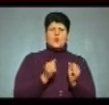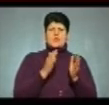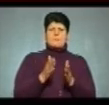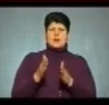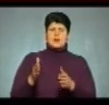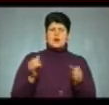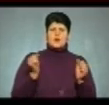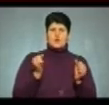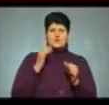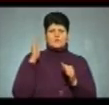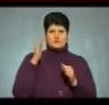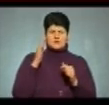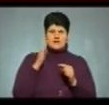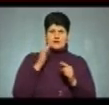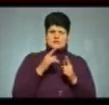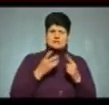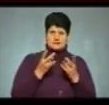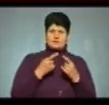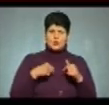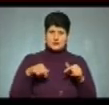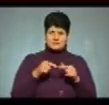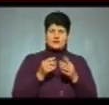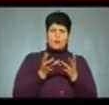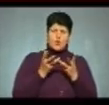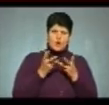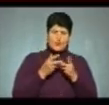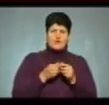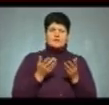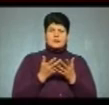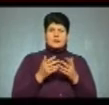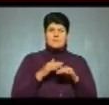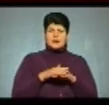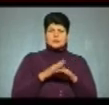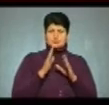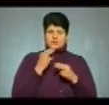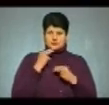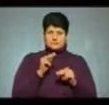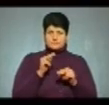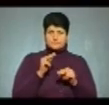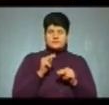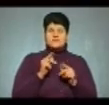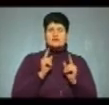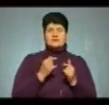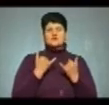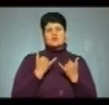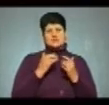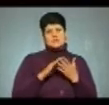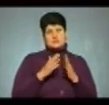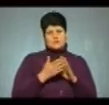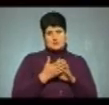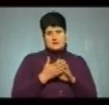вода, організуватися, визначити відповідального, прорахувати, який механізм буде найкращий? Навіть при сьогоднішній ситуації, якщо